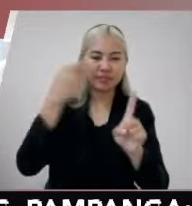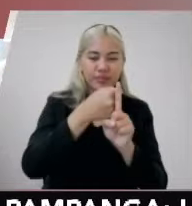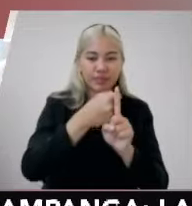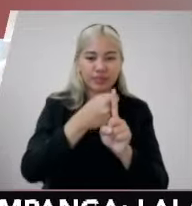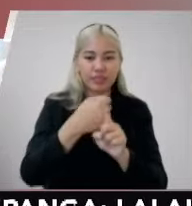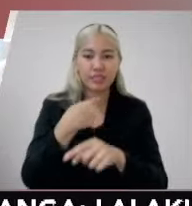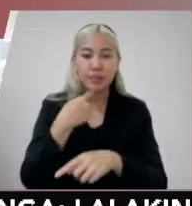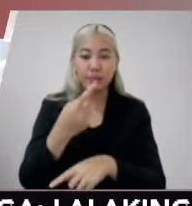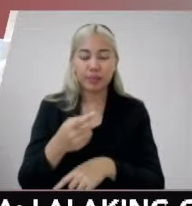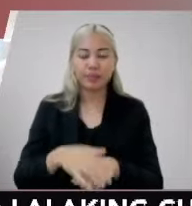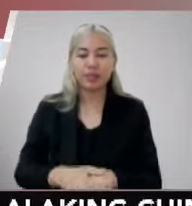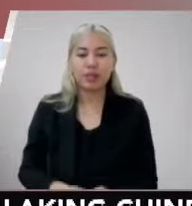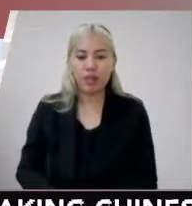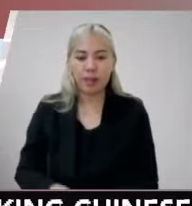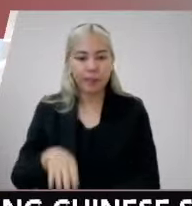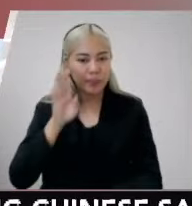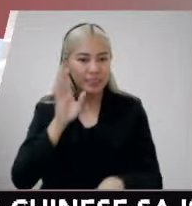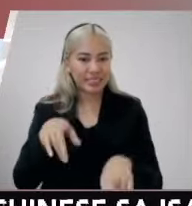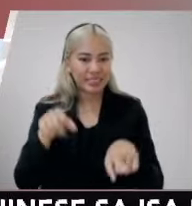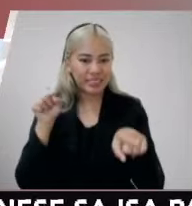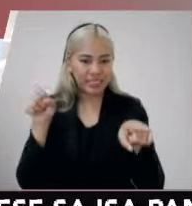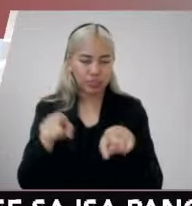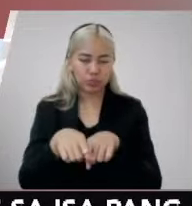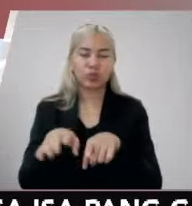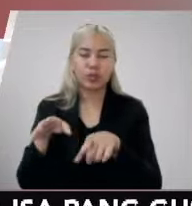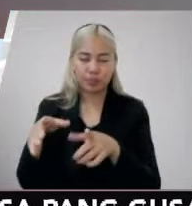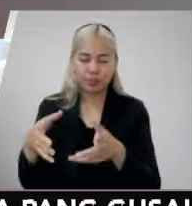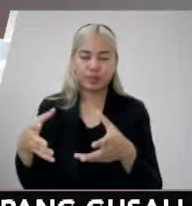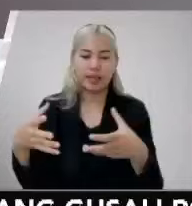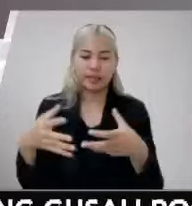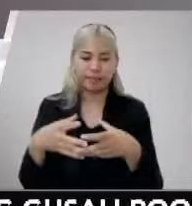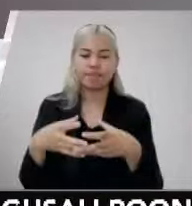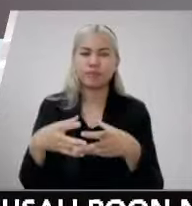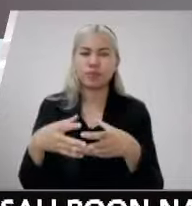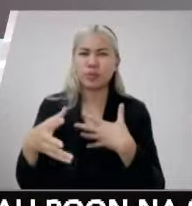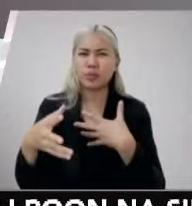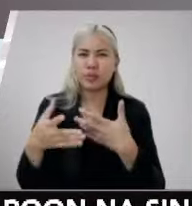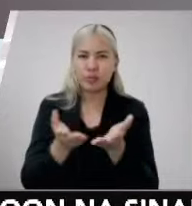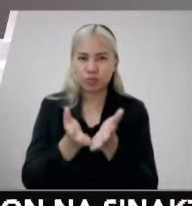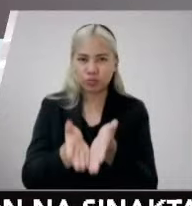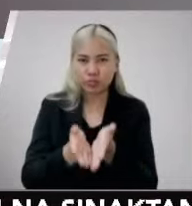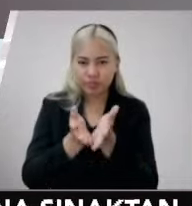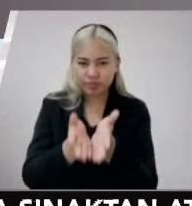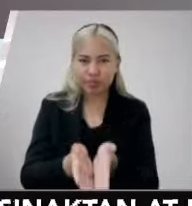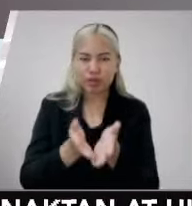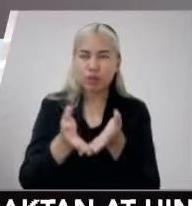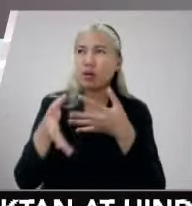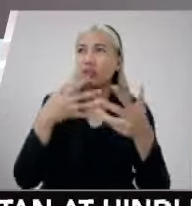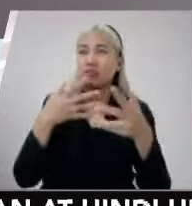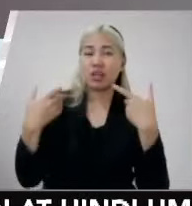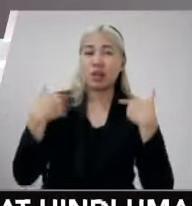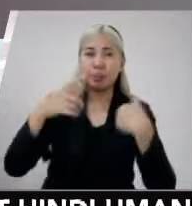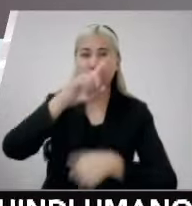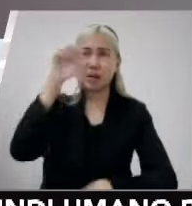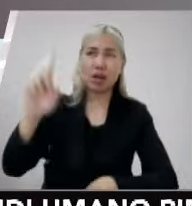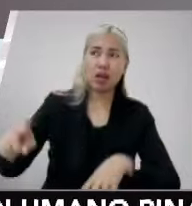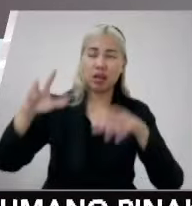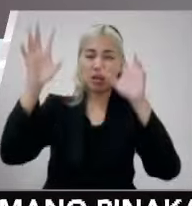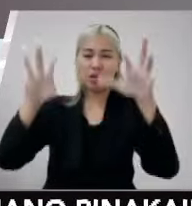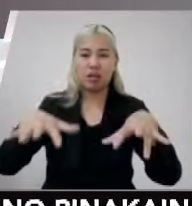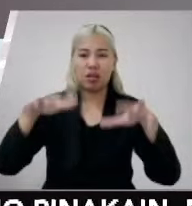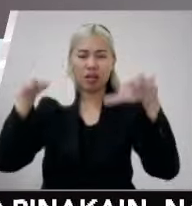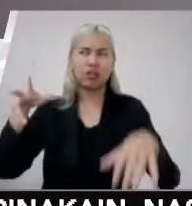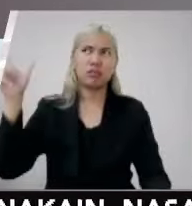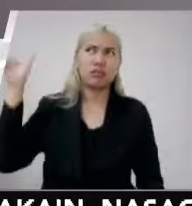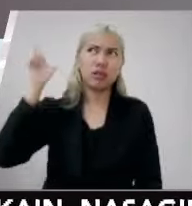pumalaot para mangisda yan ay kahit may pag-ambon pagkulog at pagkidlat nung mga oras na iyon may narinig daw silang malakas na